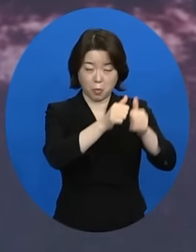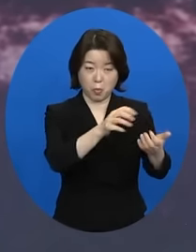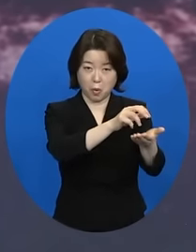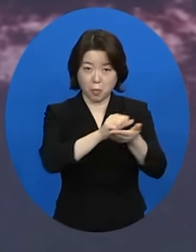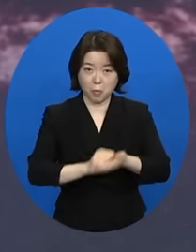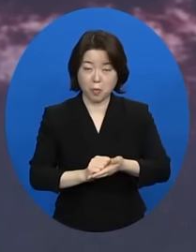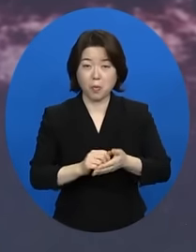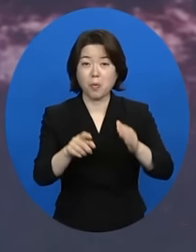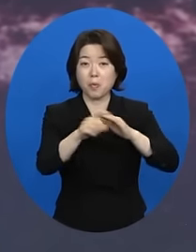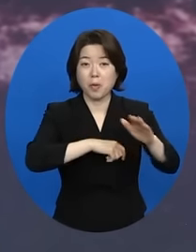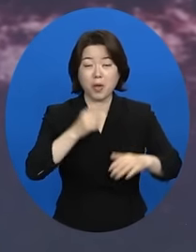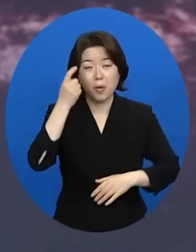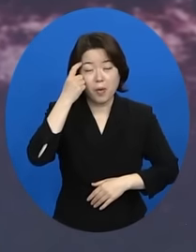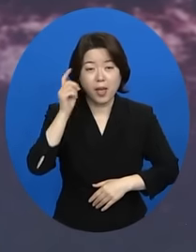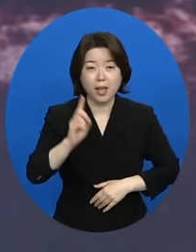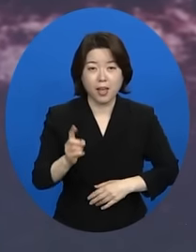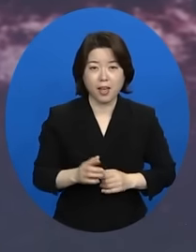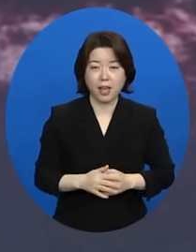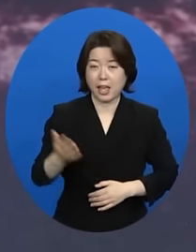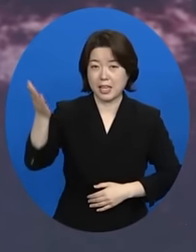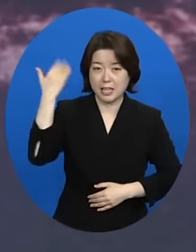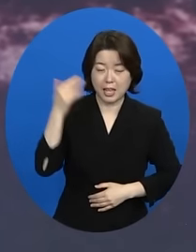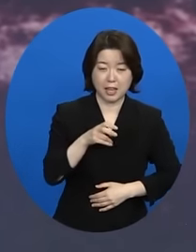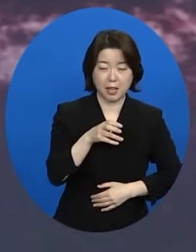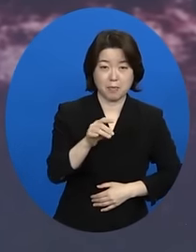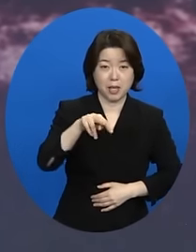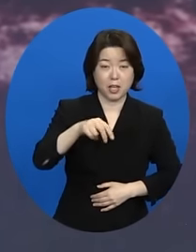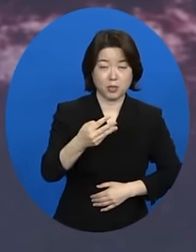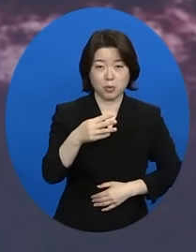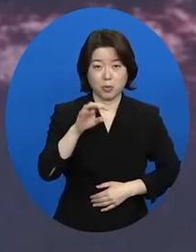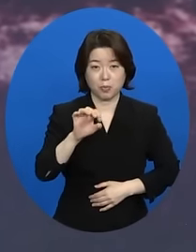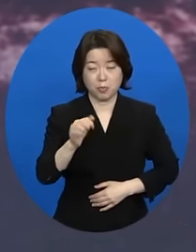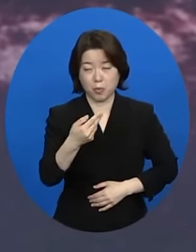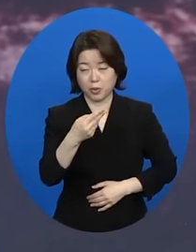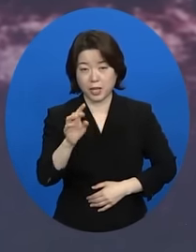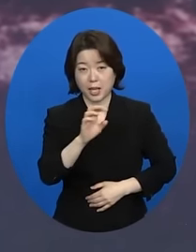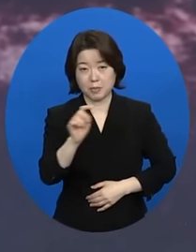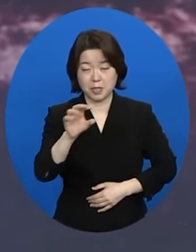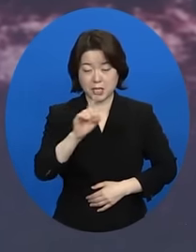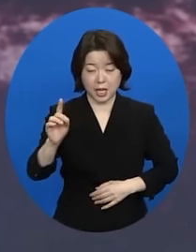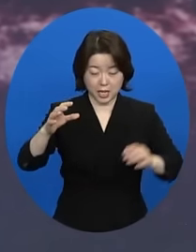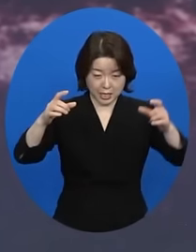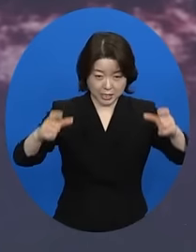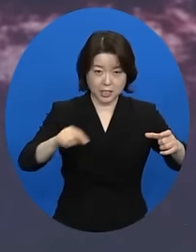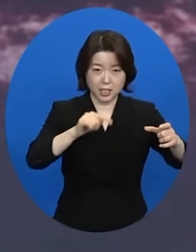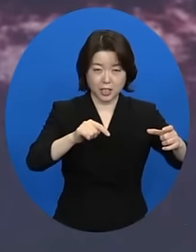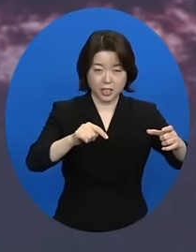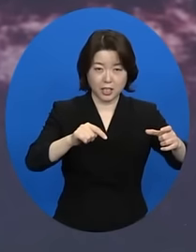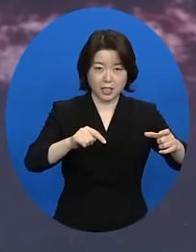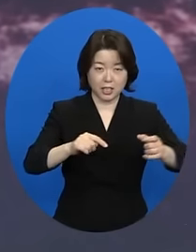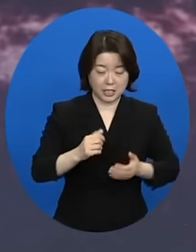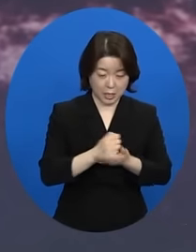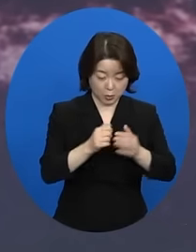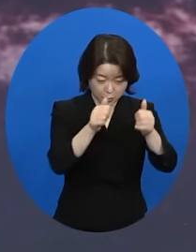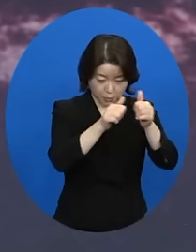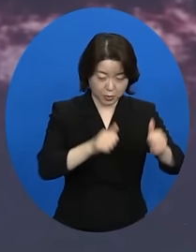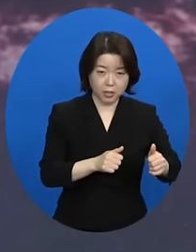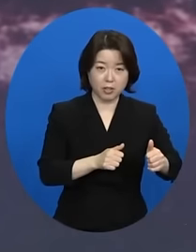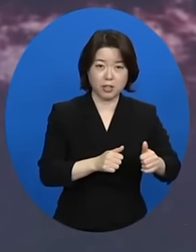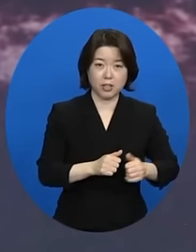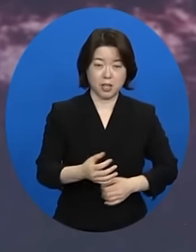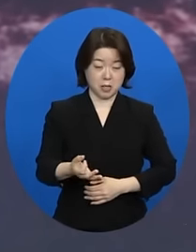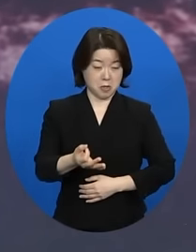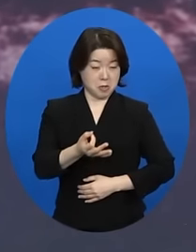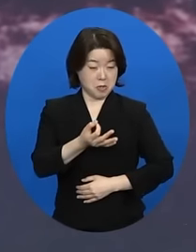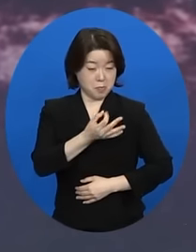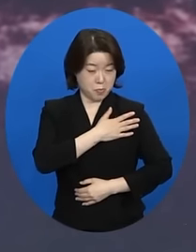그것만이 아니에요. 고대 메소포타미아 지역에서 이 드라빔은 바로 풍요와 다산을 가져다 준다